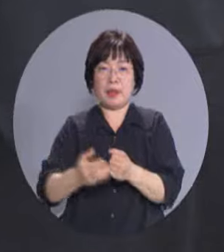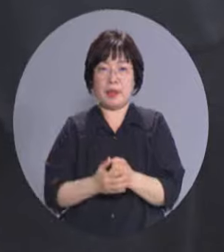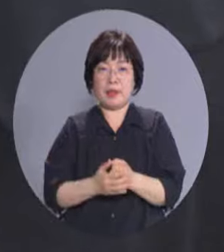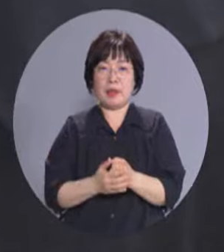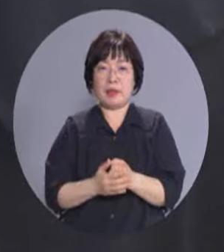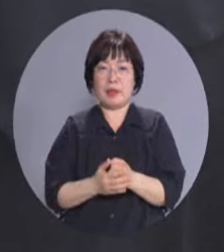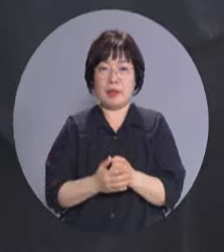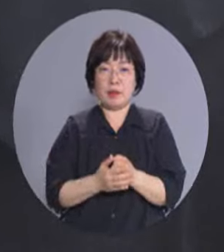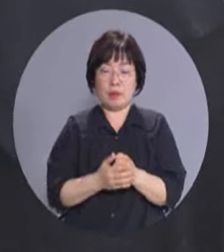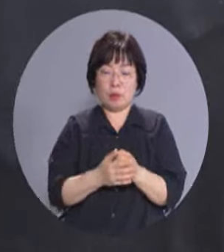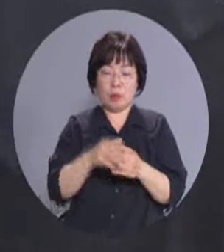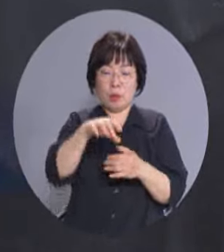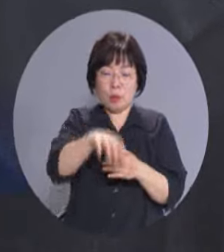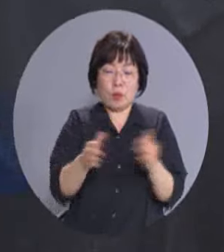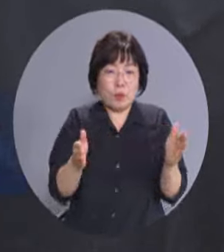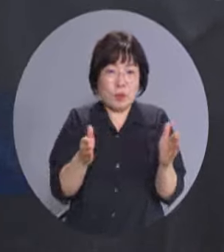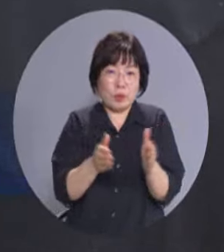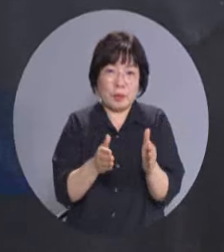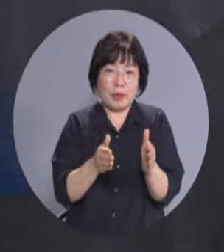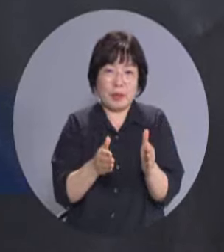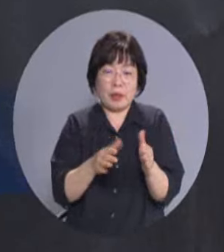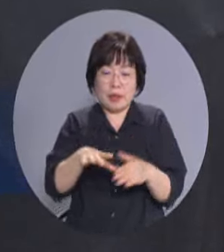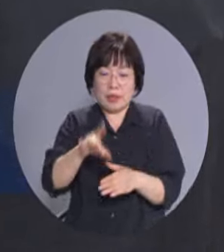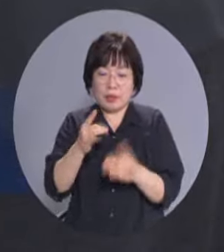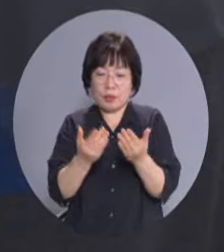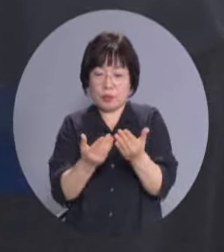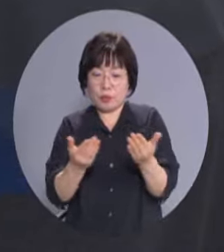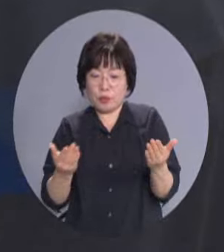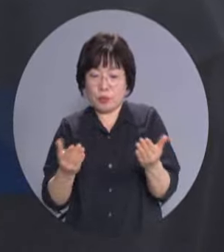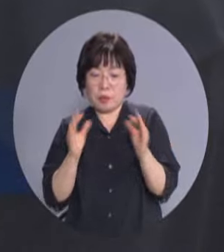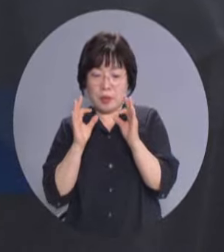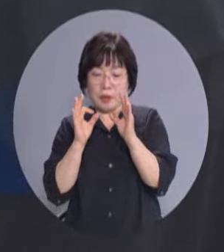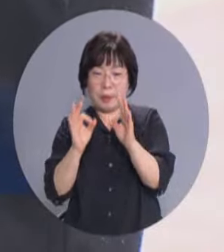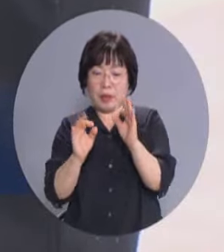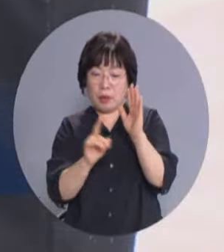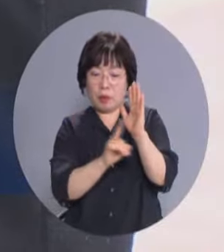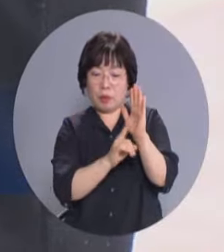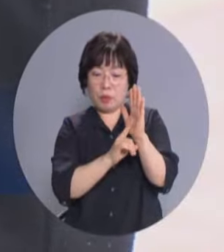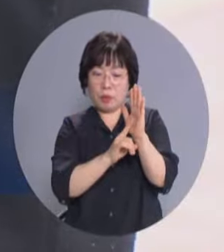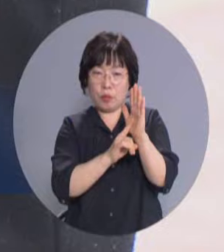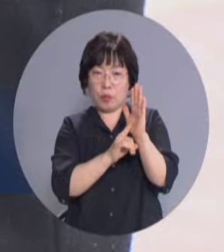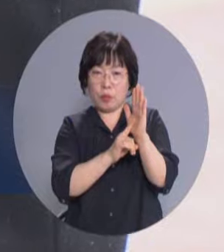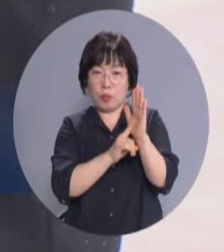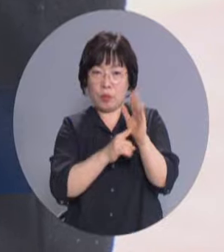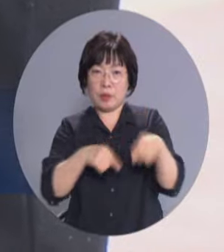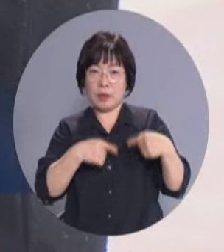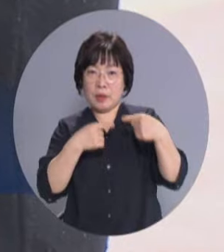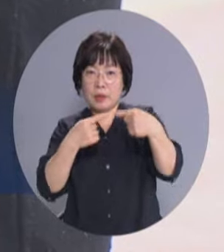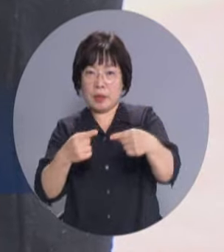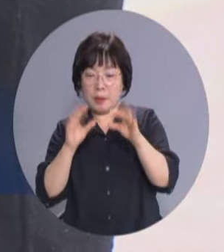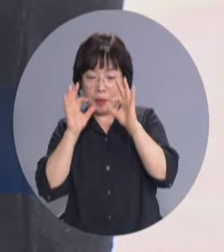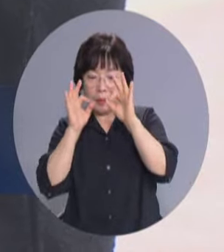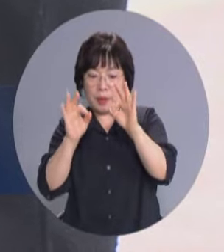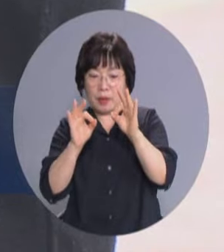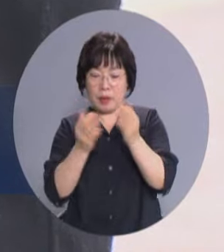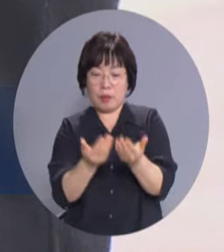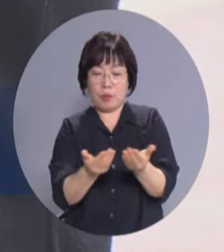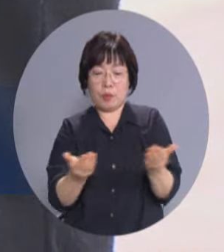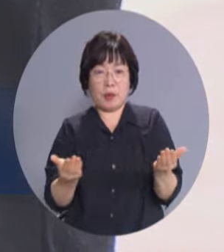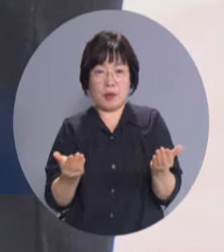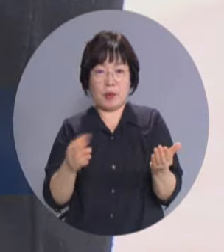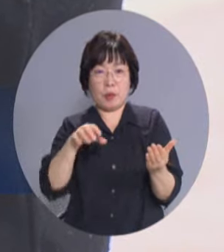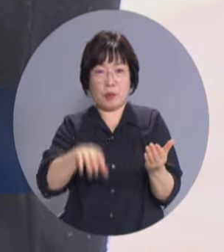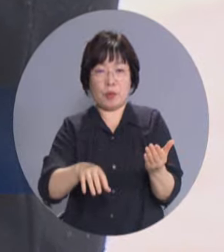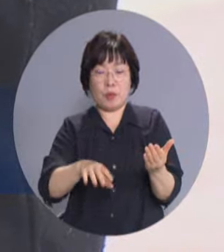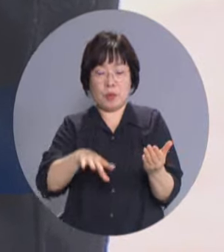필 공간이 일단 안되고 저희가 맨 처음에 예고은 공지 참 공지가 떴을 때는을